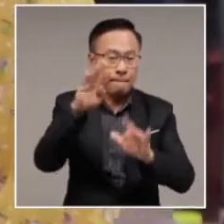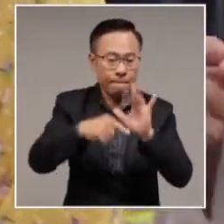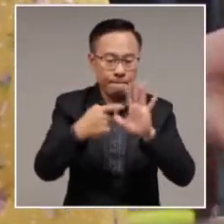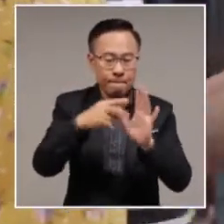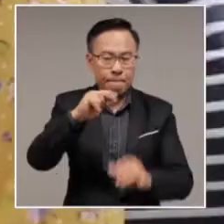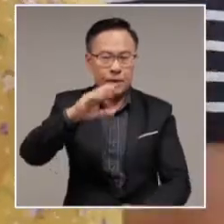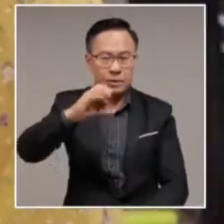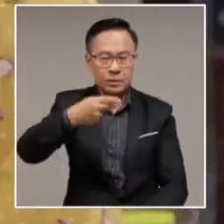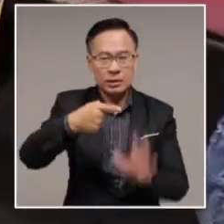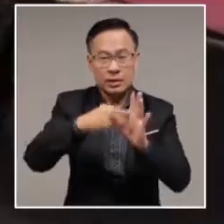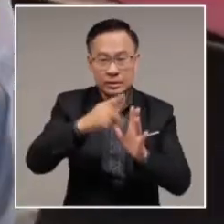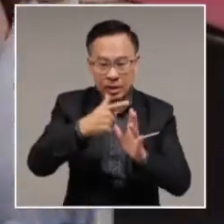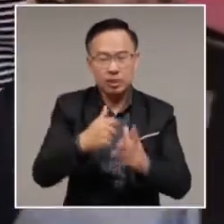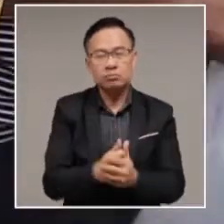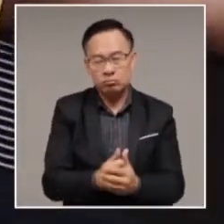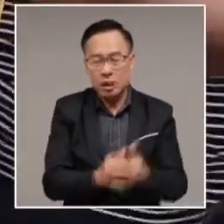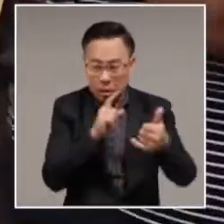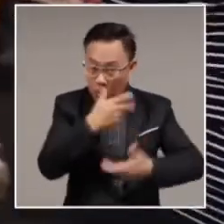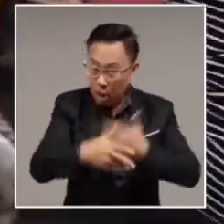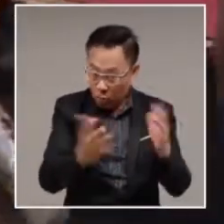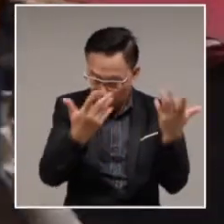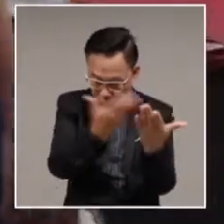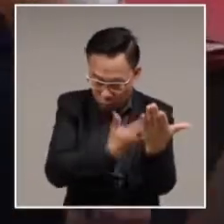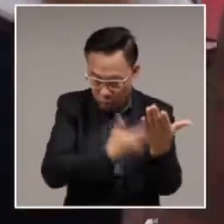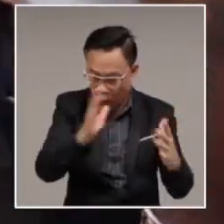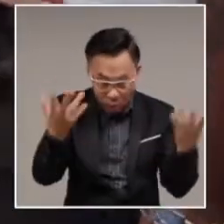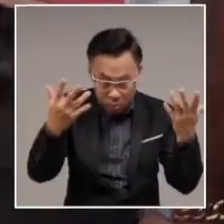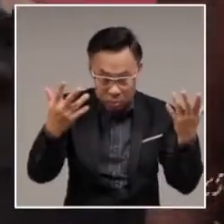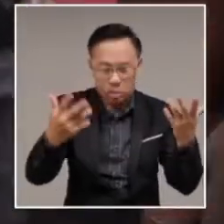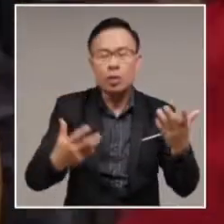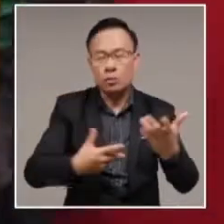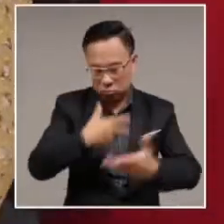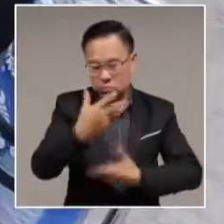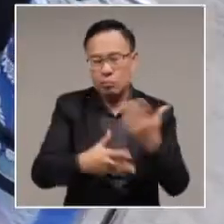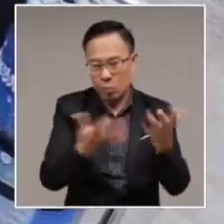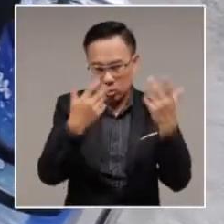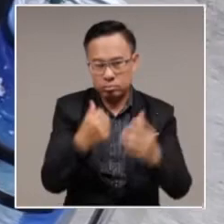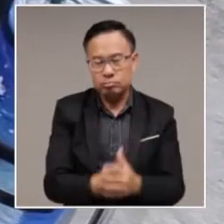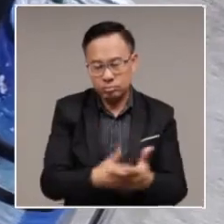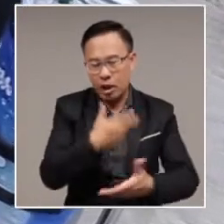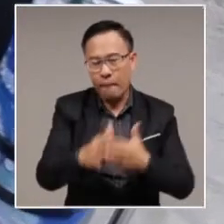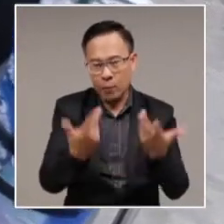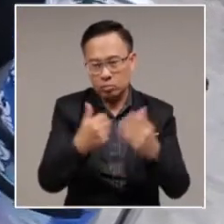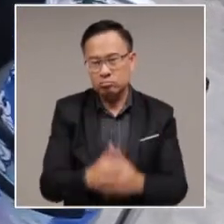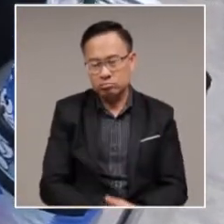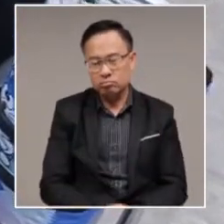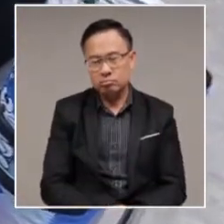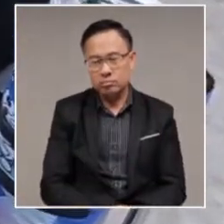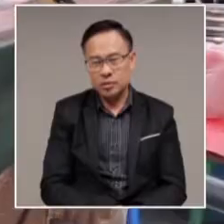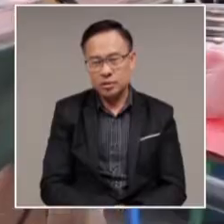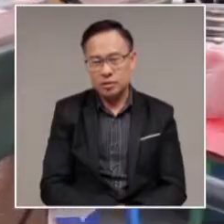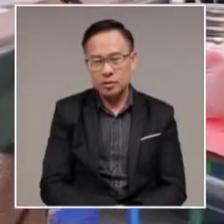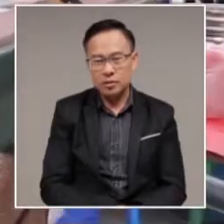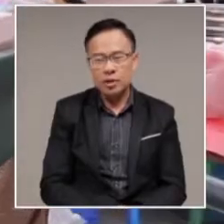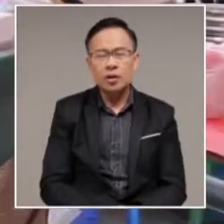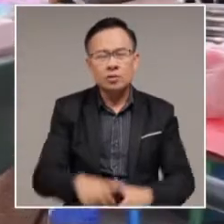ดไหมคะ ส่วนใหญ่ก็จะหมดค่ะ แปลว่าคนให้ความสนใจกับแผงของพี่เยอะเลย